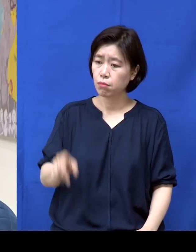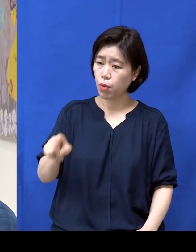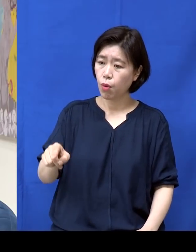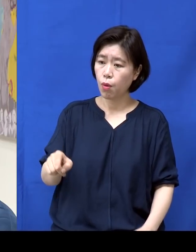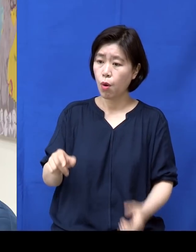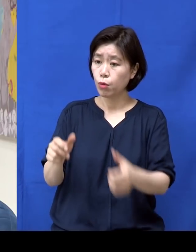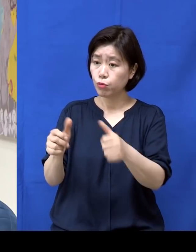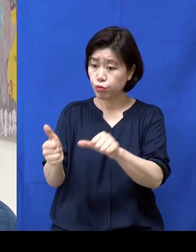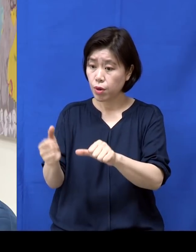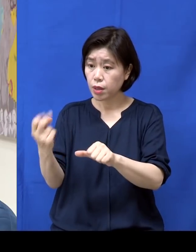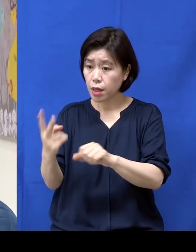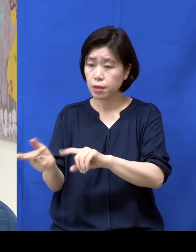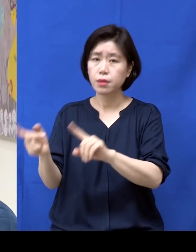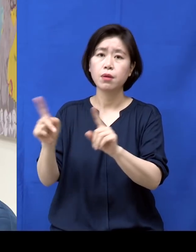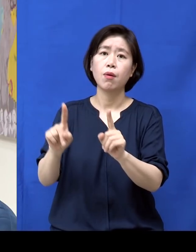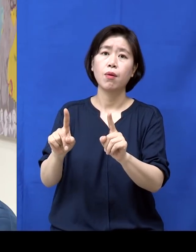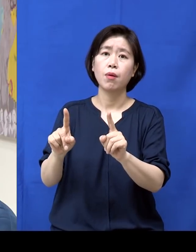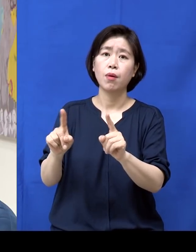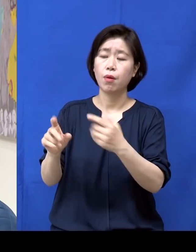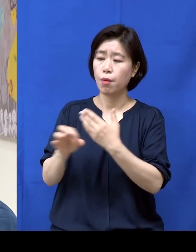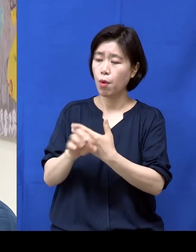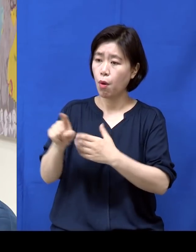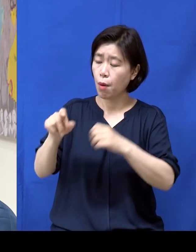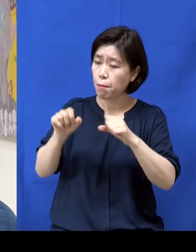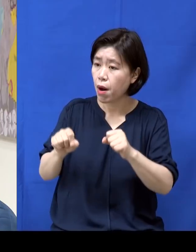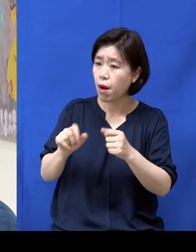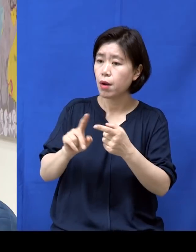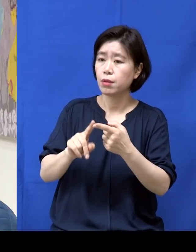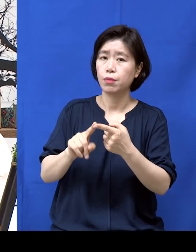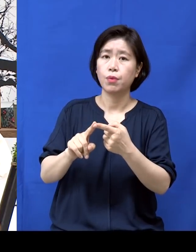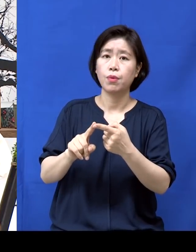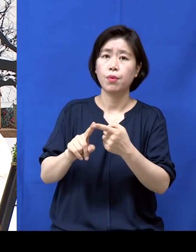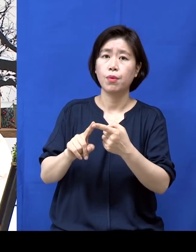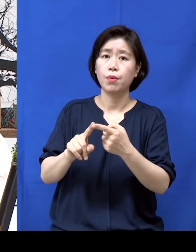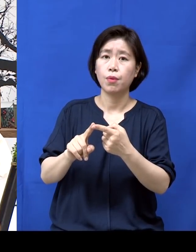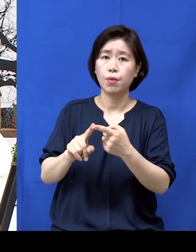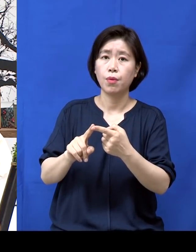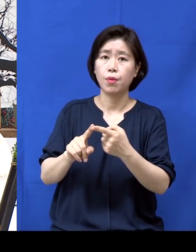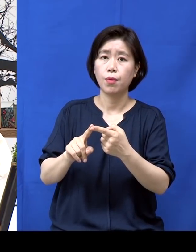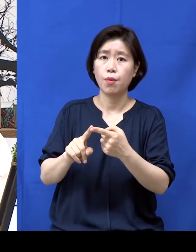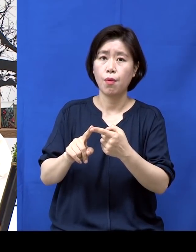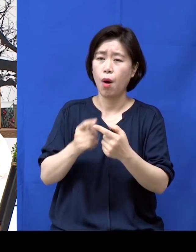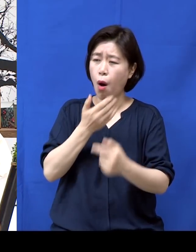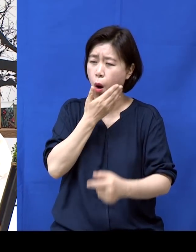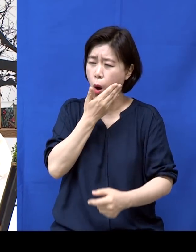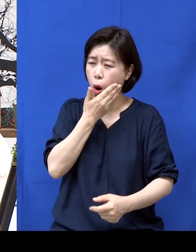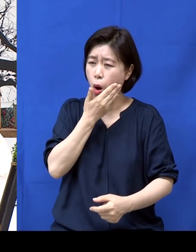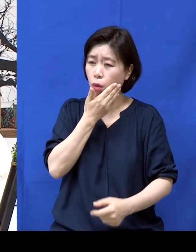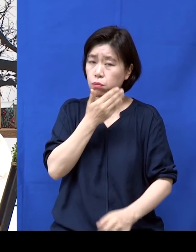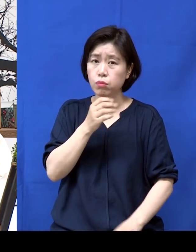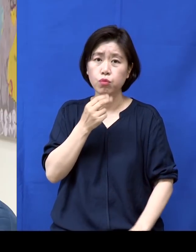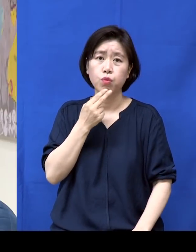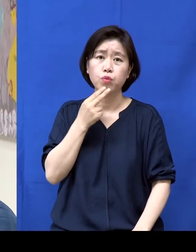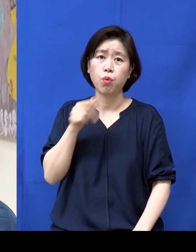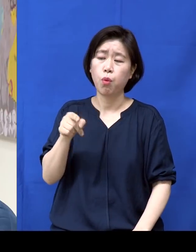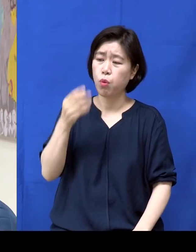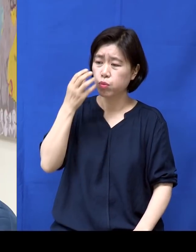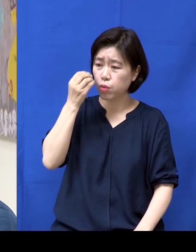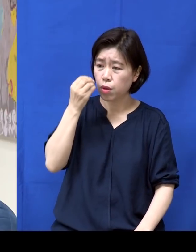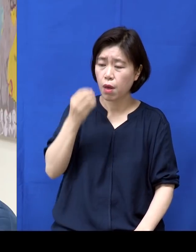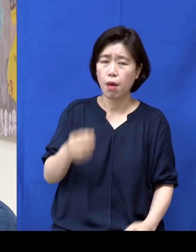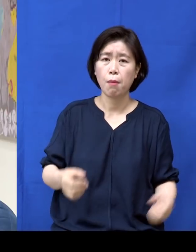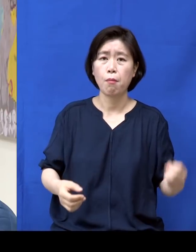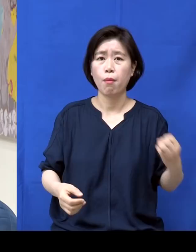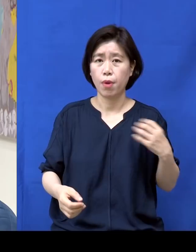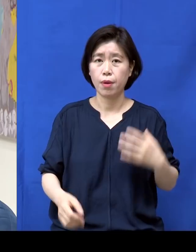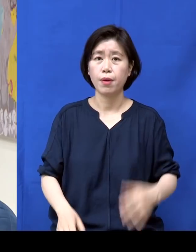아니라 차라리 죽는 것도 괜찮았던 것 같아라는 얘기를 듣고 그래서